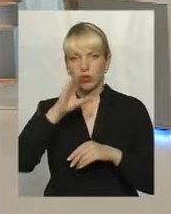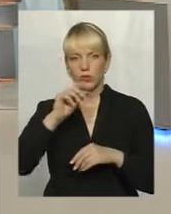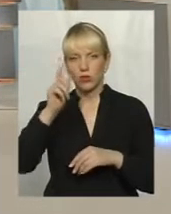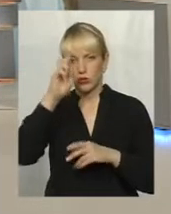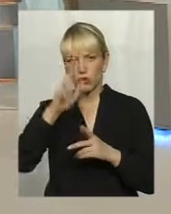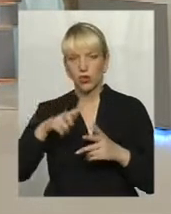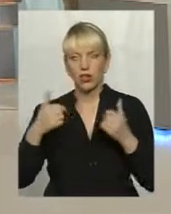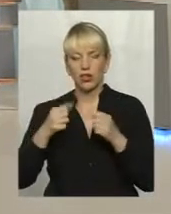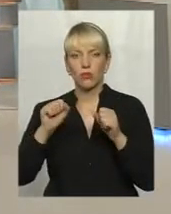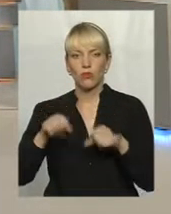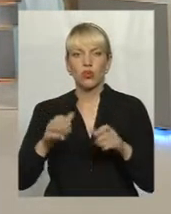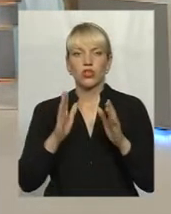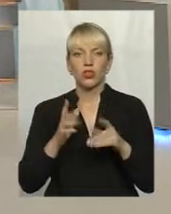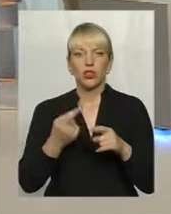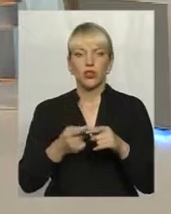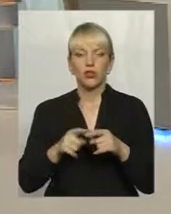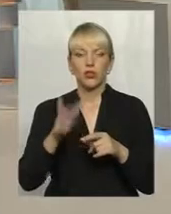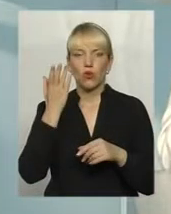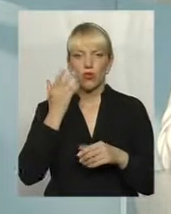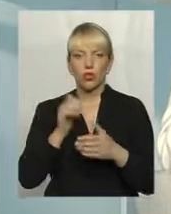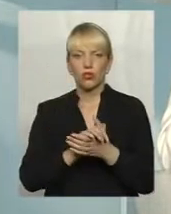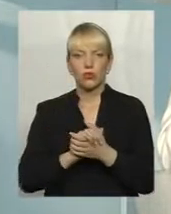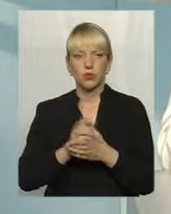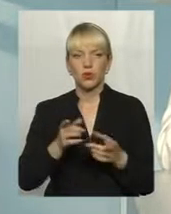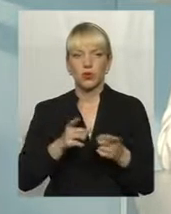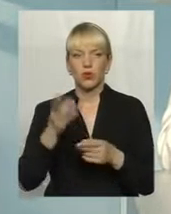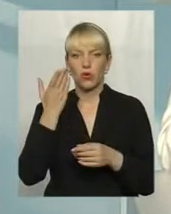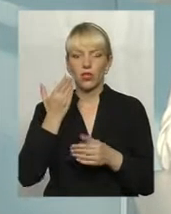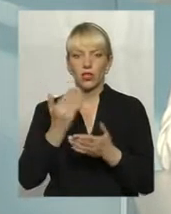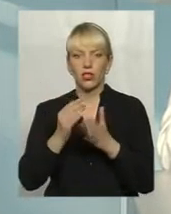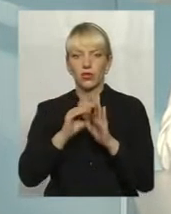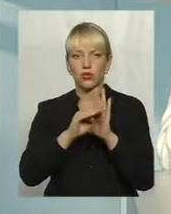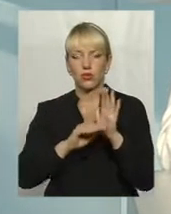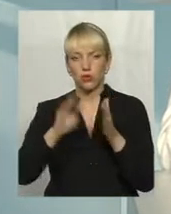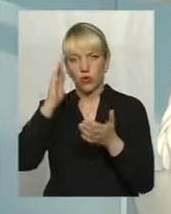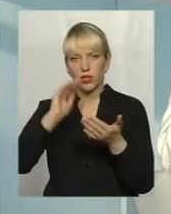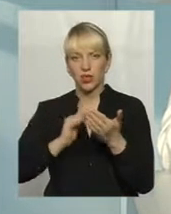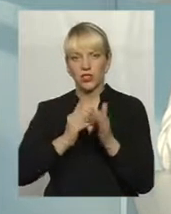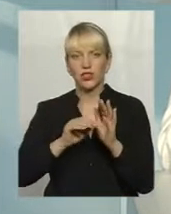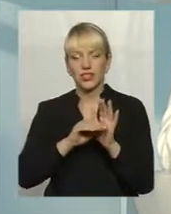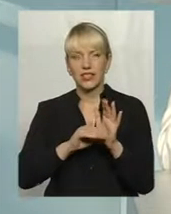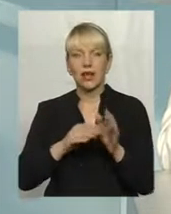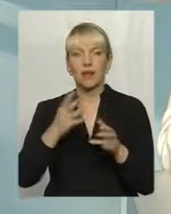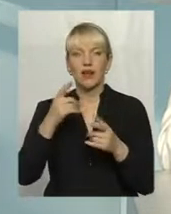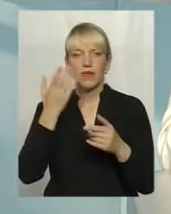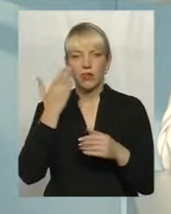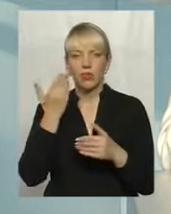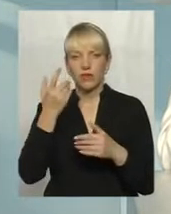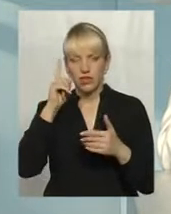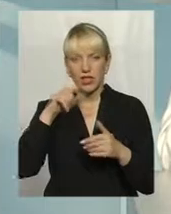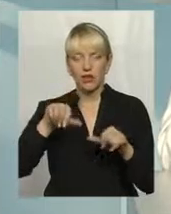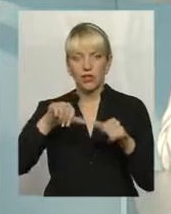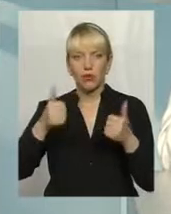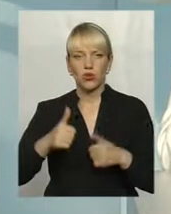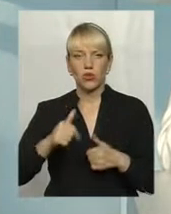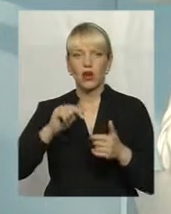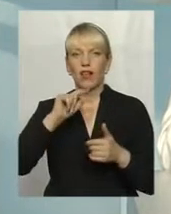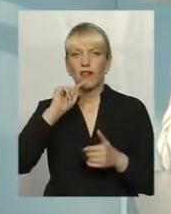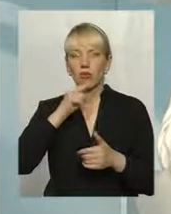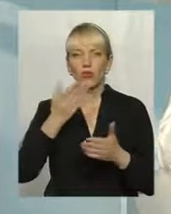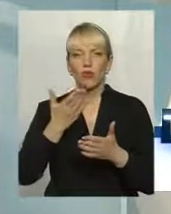тоді, коли суспільство готове, коли є структурована політична система і коли ви знаєте модель економіки, яку хочете